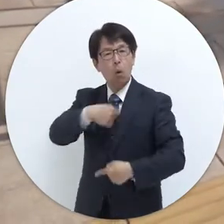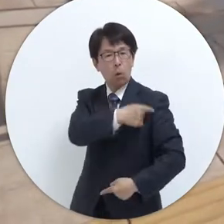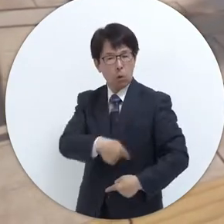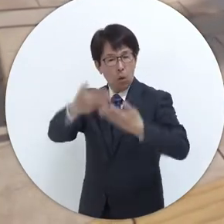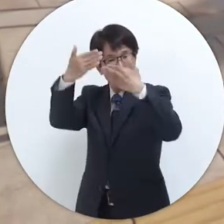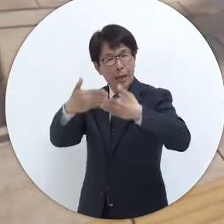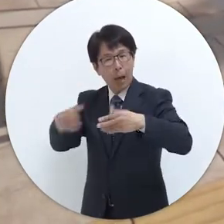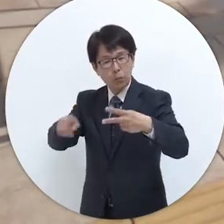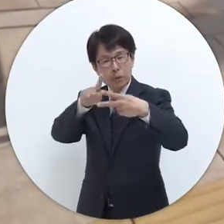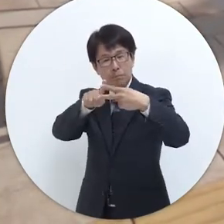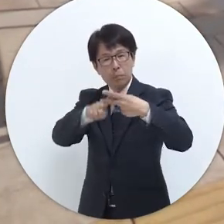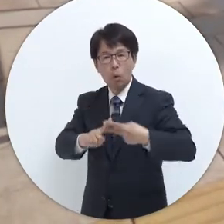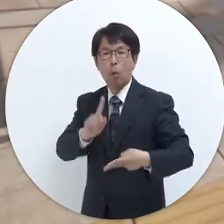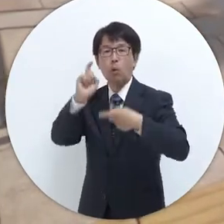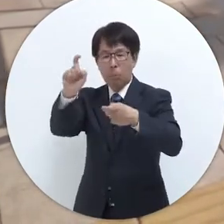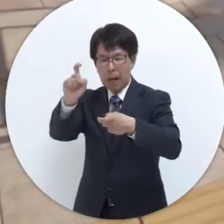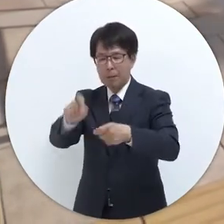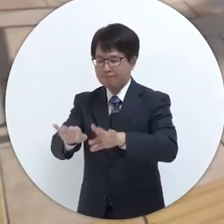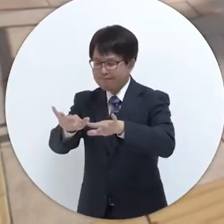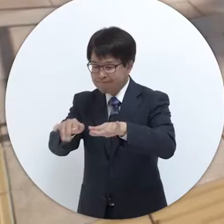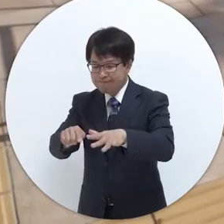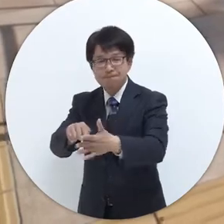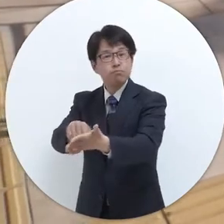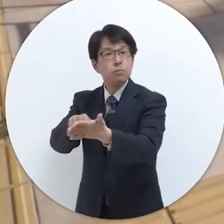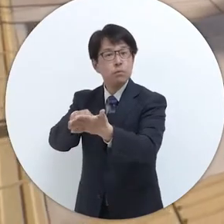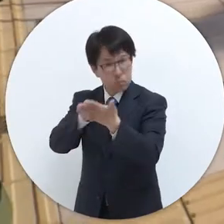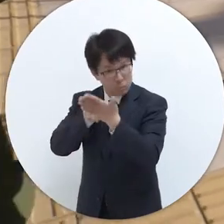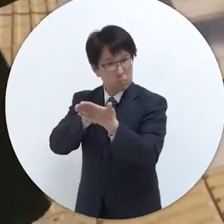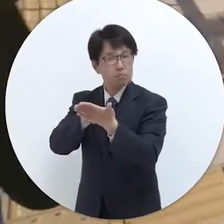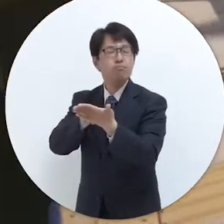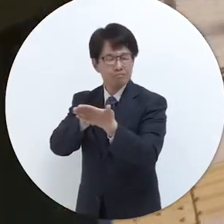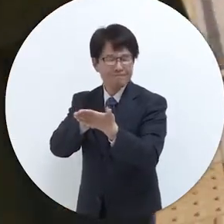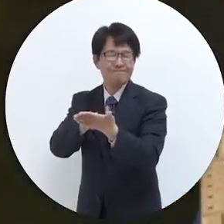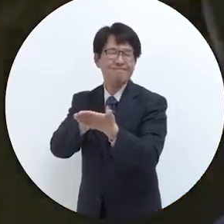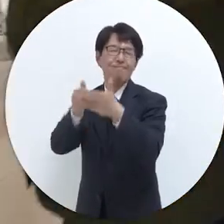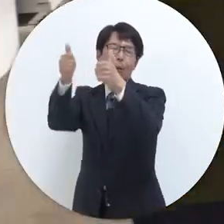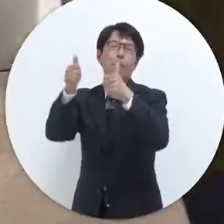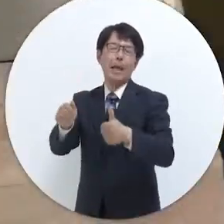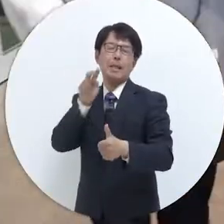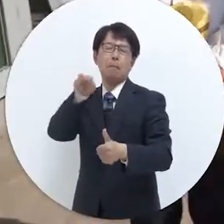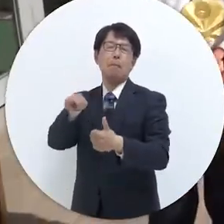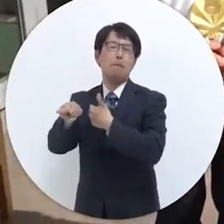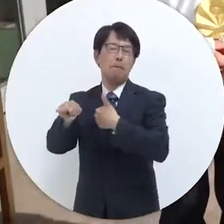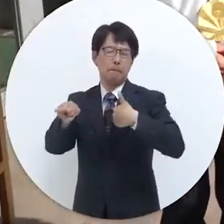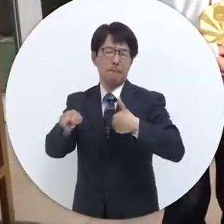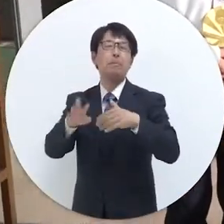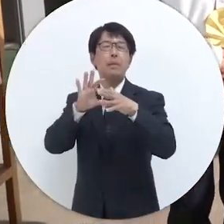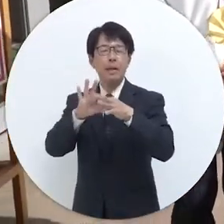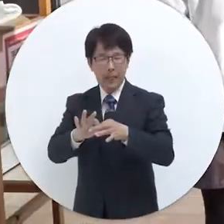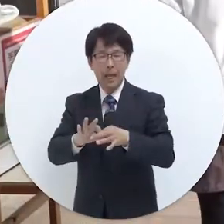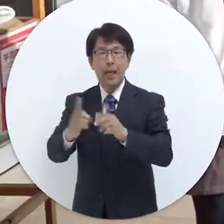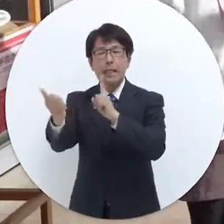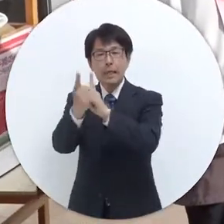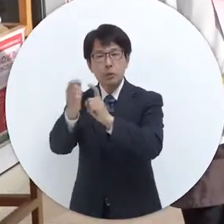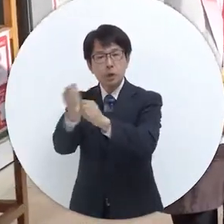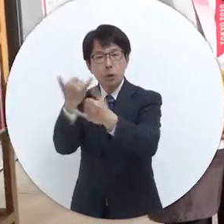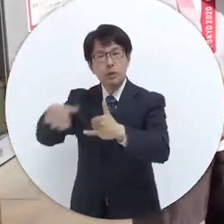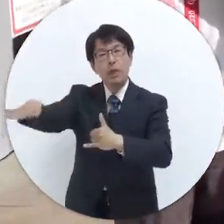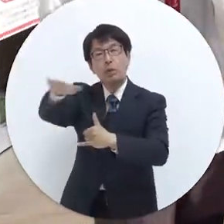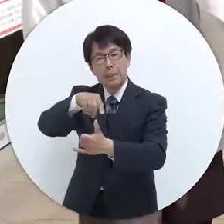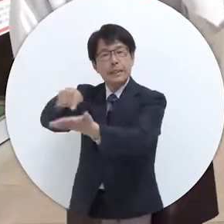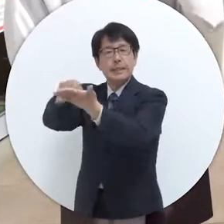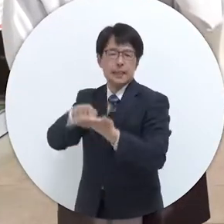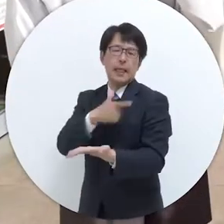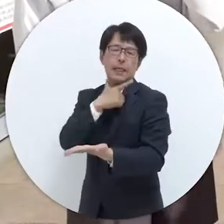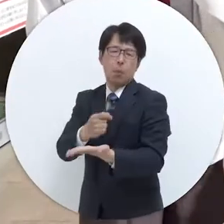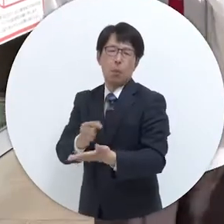フリーで検索していただくと、はい、申請のページに飛ぶことができますので、 なるほど、 そこから対象の事業者の方は申請していただければ